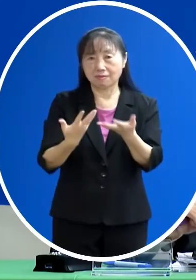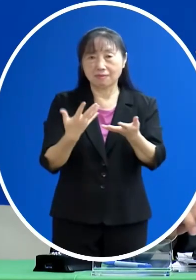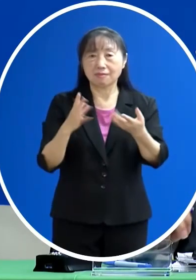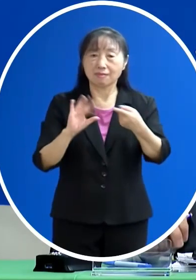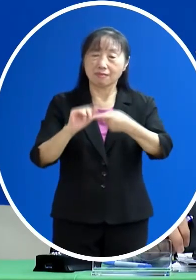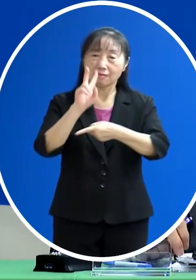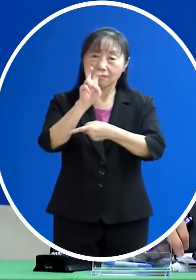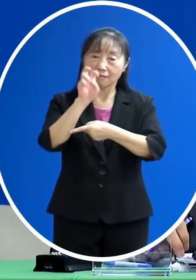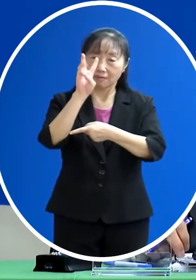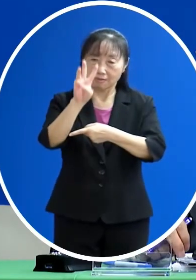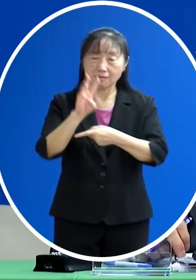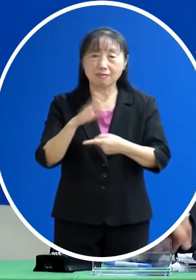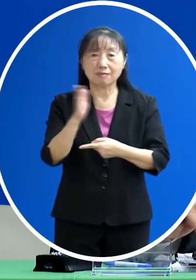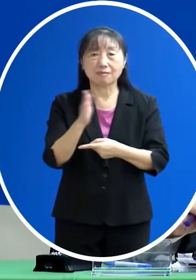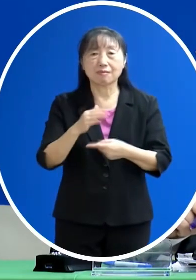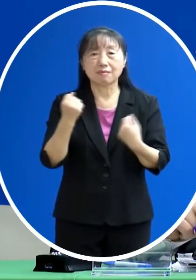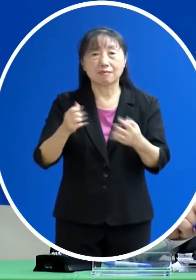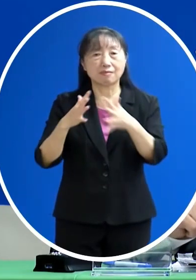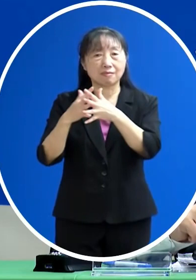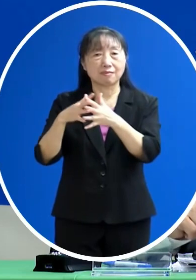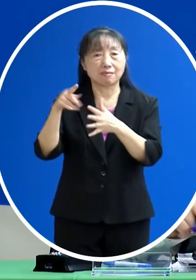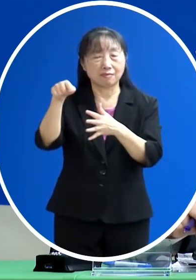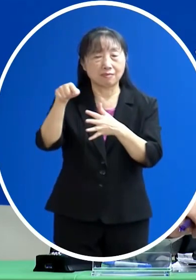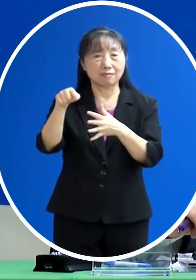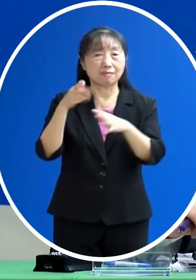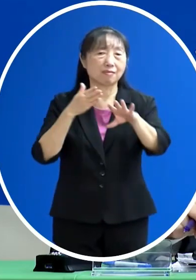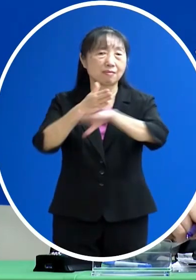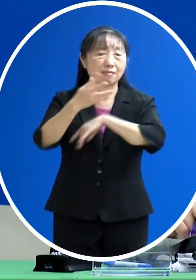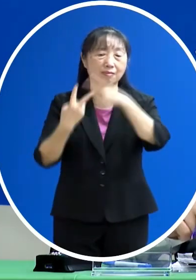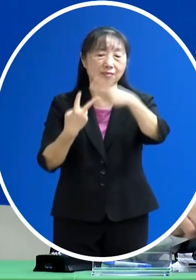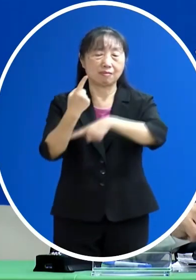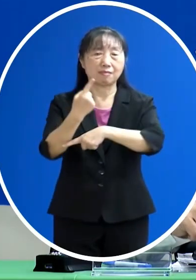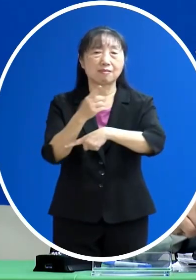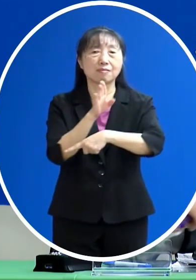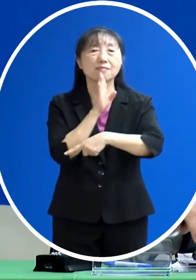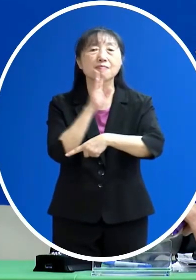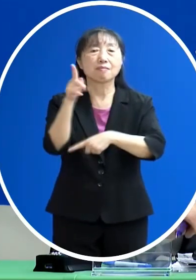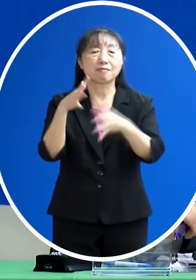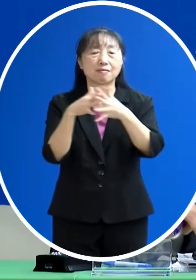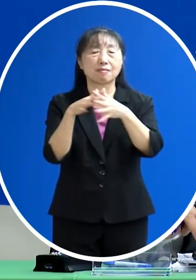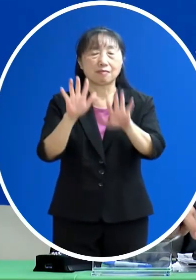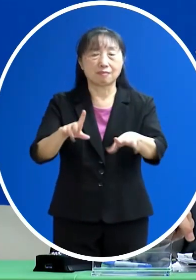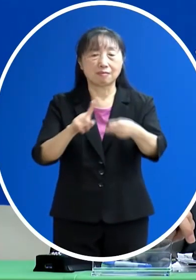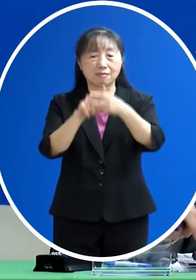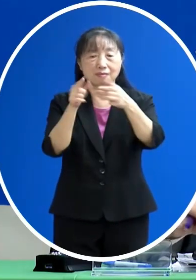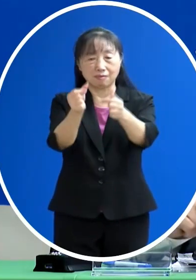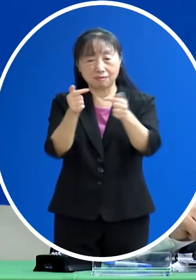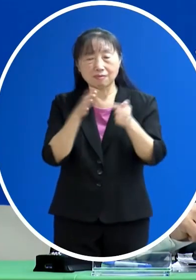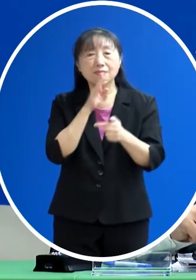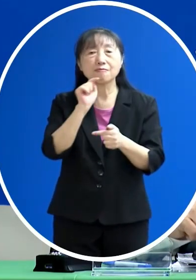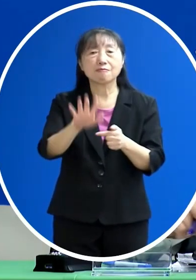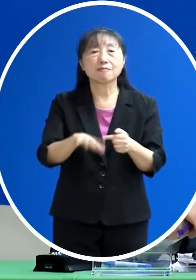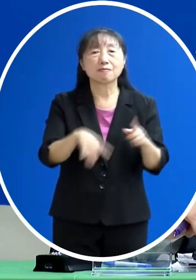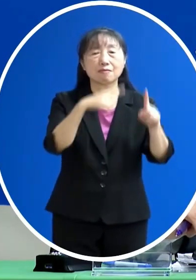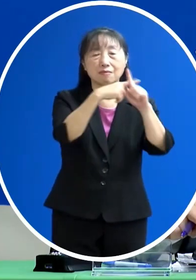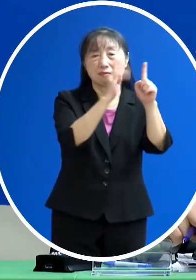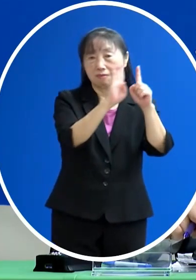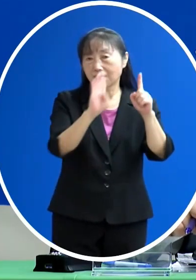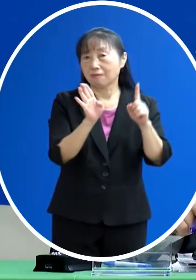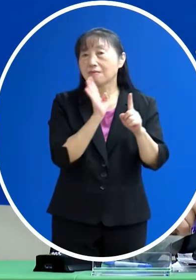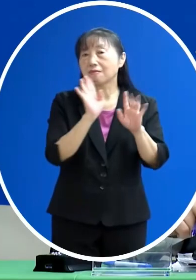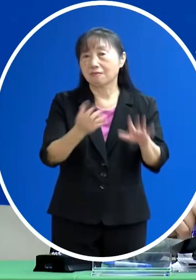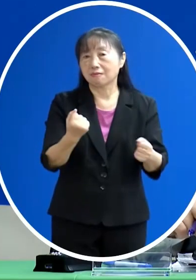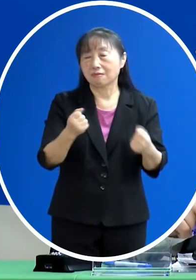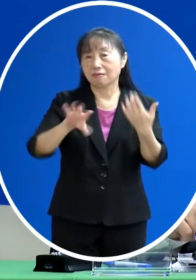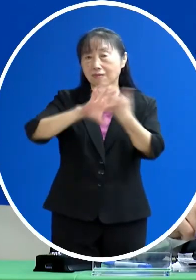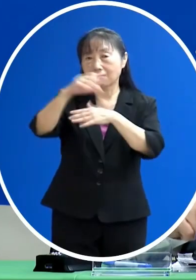经23%哦，特别在美国的部分已经超过一半，成为美国的主流株。那 XBB 则是我们在